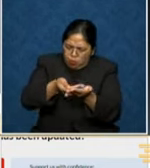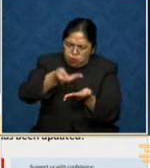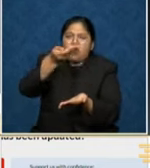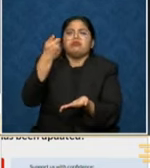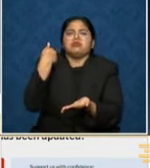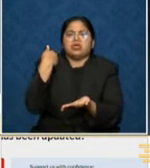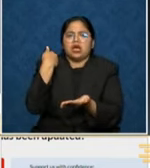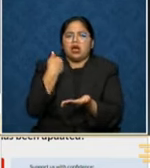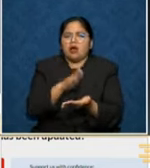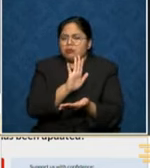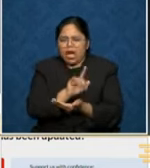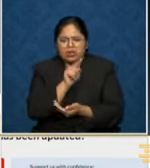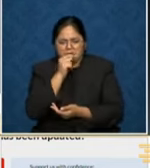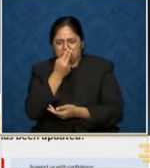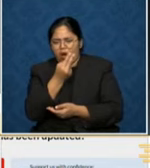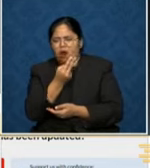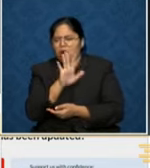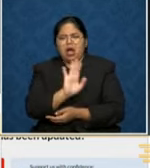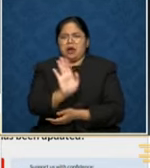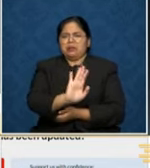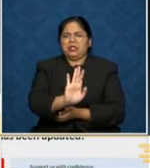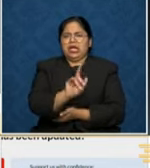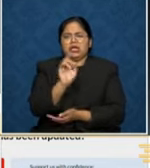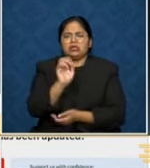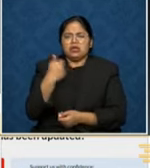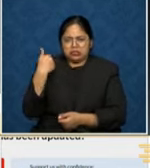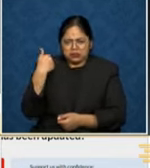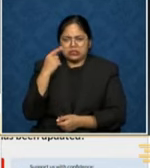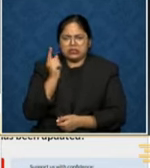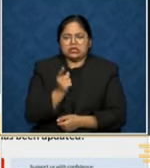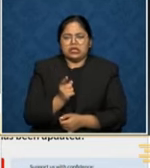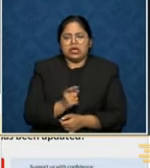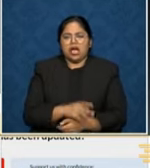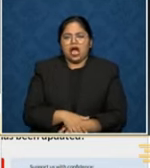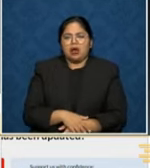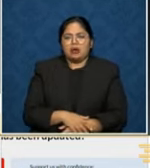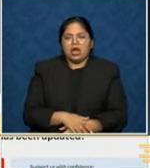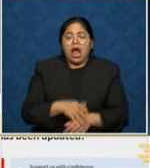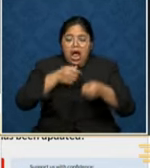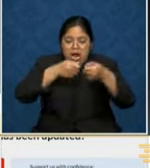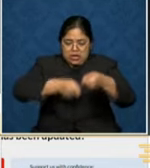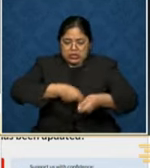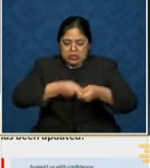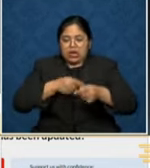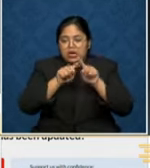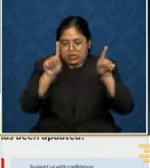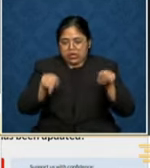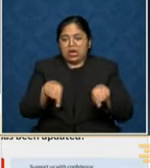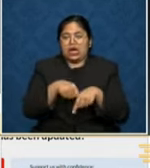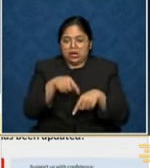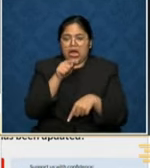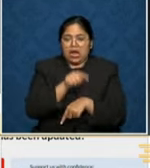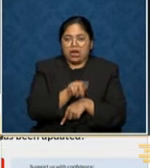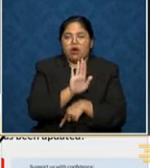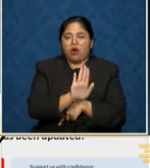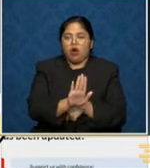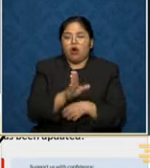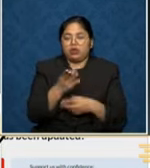ด้อยค่านะครับในเรื่องของโฉนดเพื่อการเกษตรผมยินดีนะครับที่พรรคบ